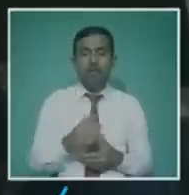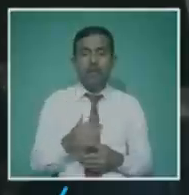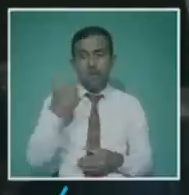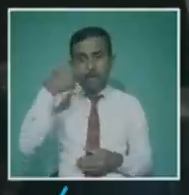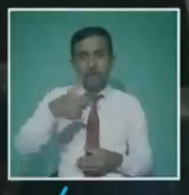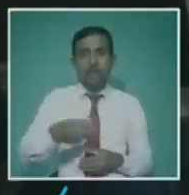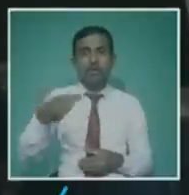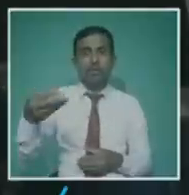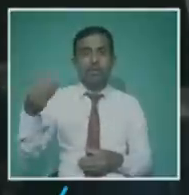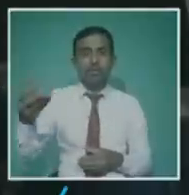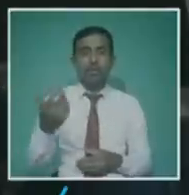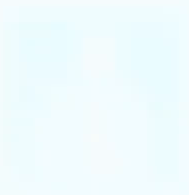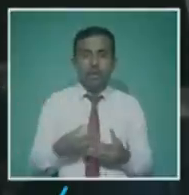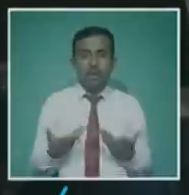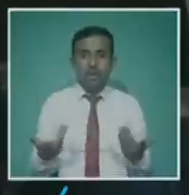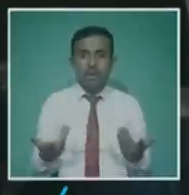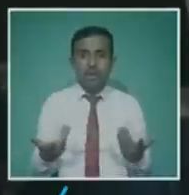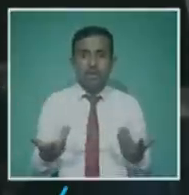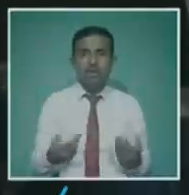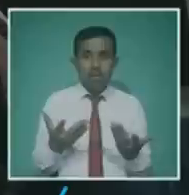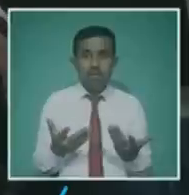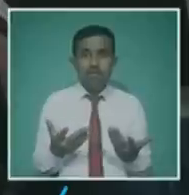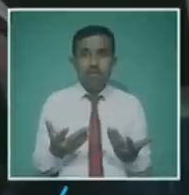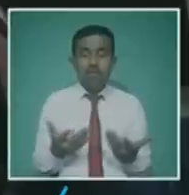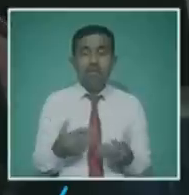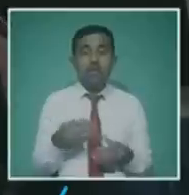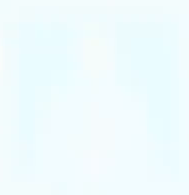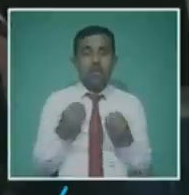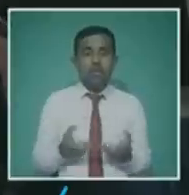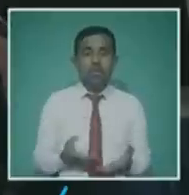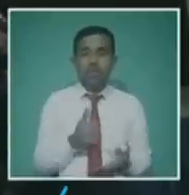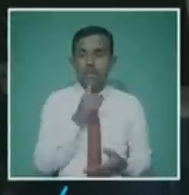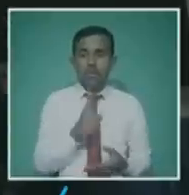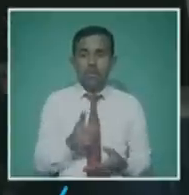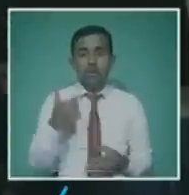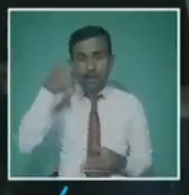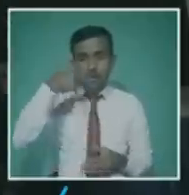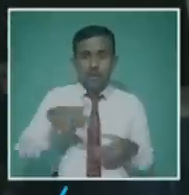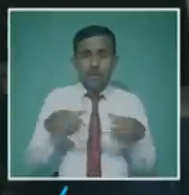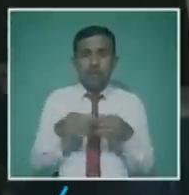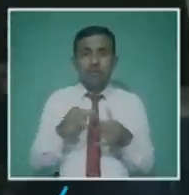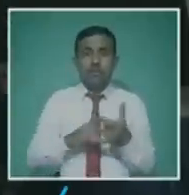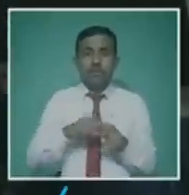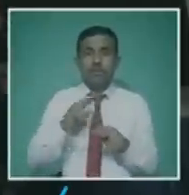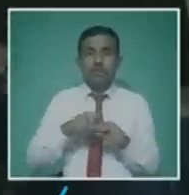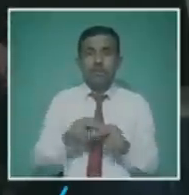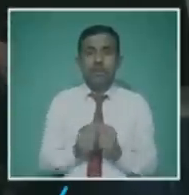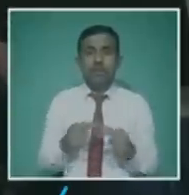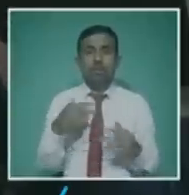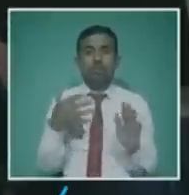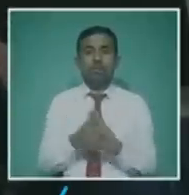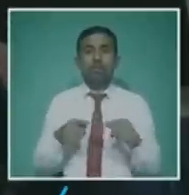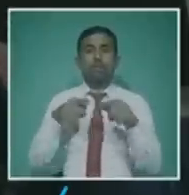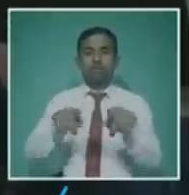තෙල් ගහලා ඒ සල්ලි ආපහු දෙන්නේ නැත්තම් ඒකේ වගකීම තියෙන කාටද? සංස්ථාව පාඩුයි කියලා දැන් අද ඒ සංස්ථාවේ සේවකයන්ට සහ සංස්ථාවට වැරද්ද පටවනවා.